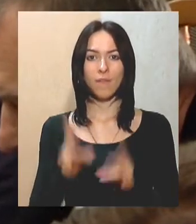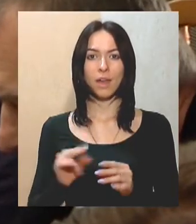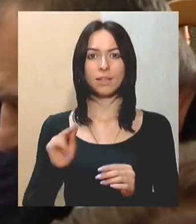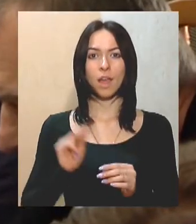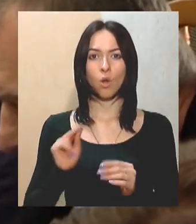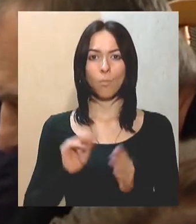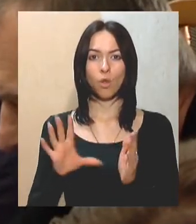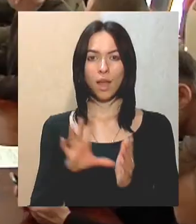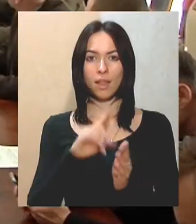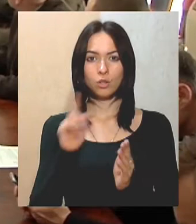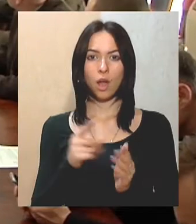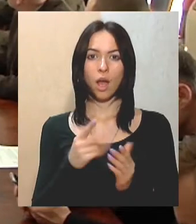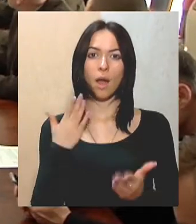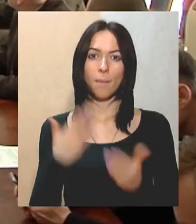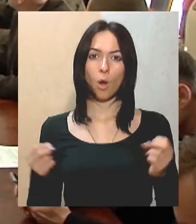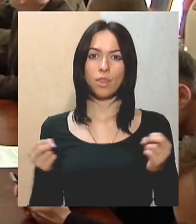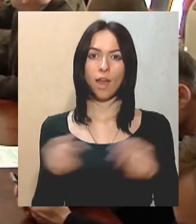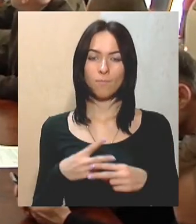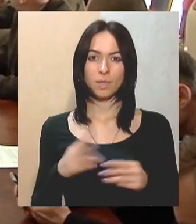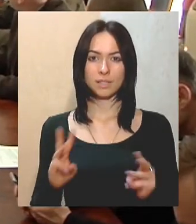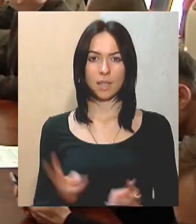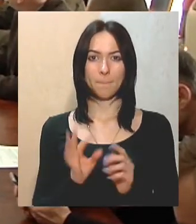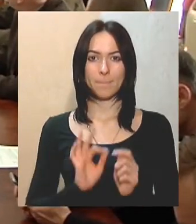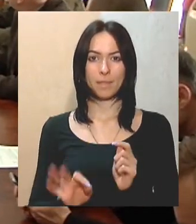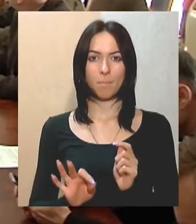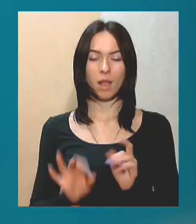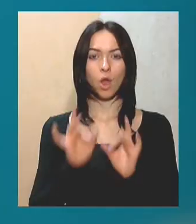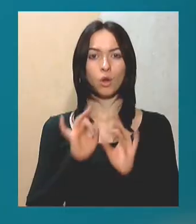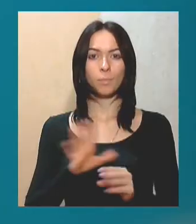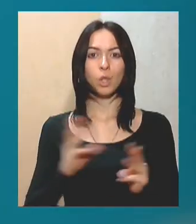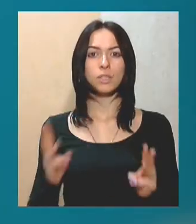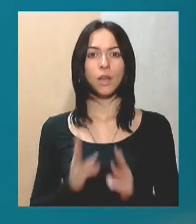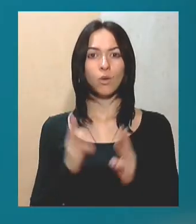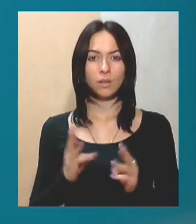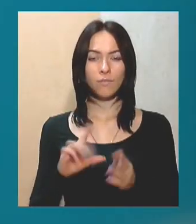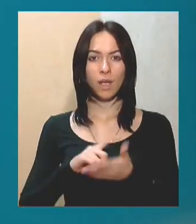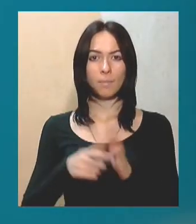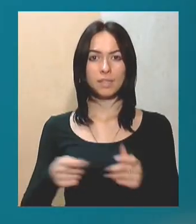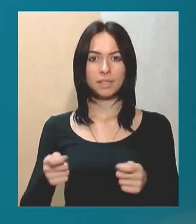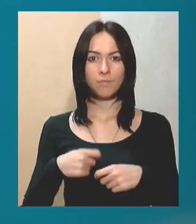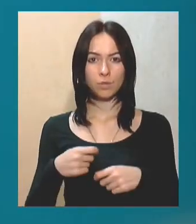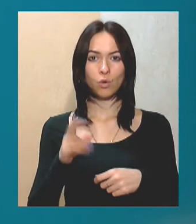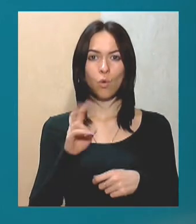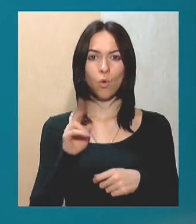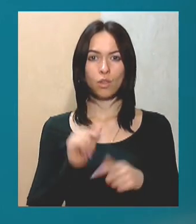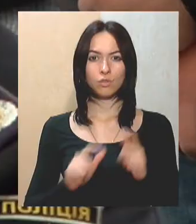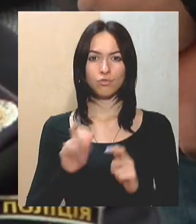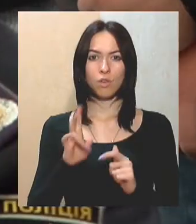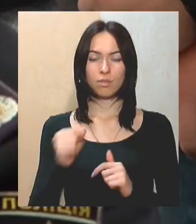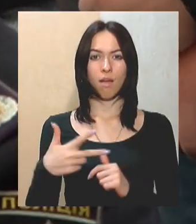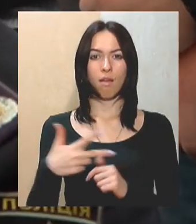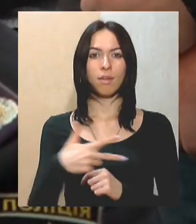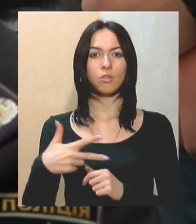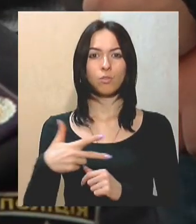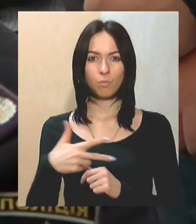електрообладнання або навмисний підпал. Розповів, загорілося у кабінеті завідувачки коледжу на третьому поверсі. Як